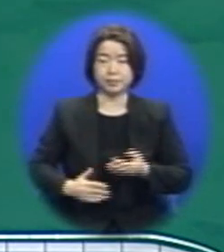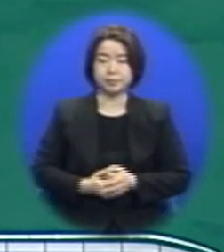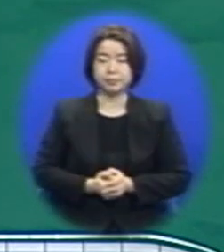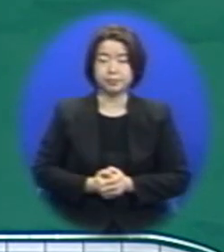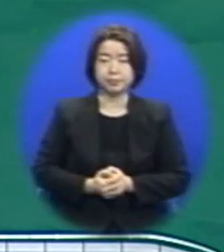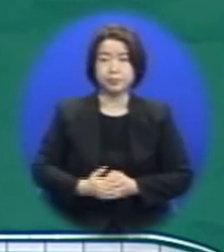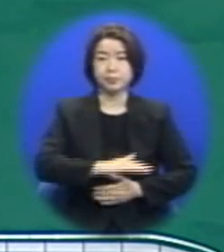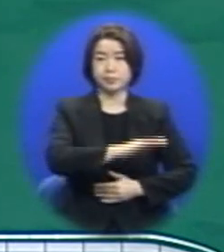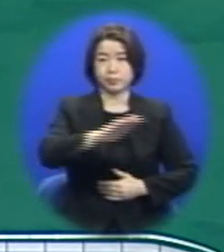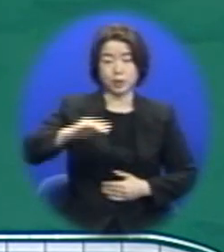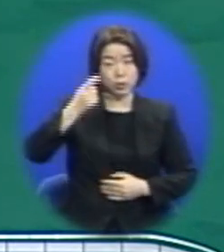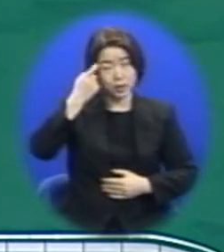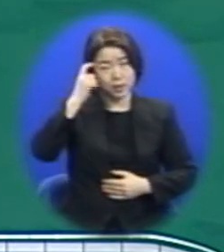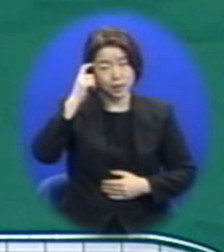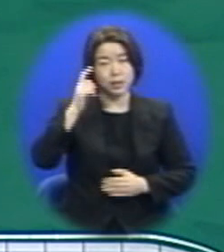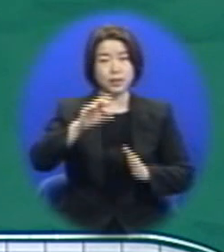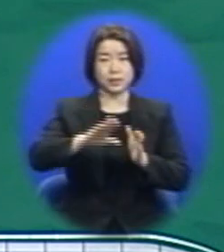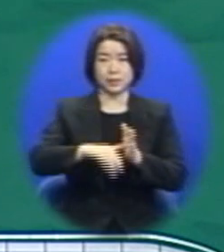우리가 생각할 때